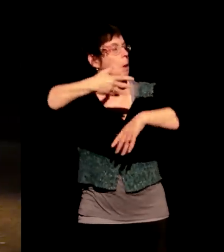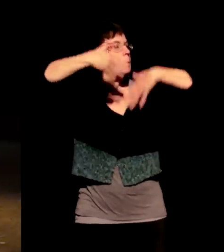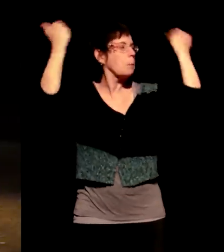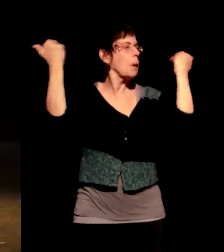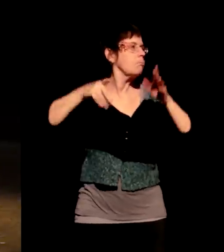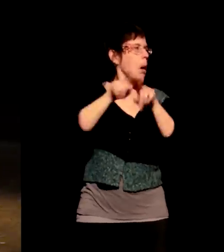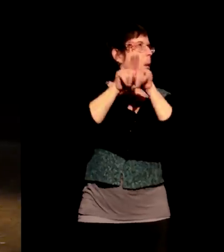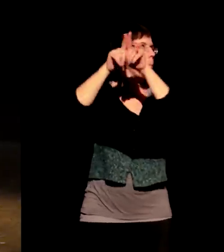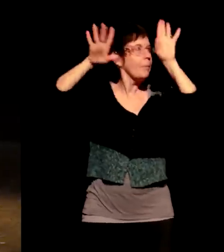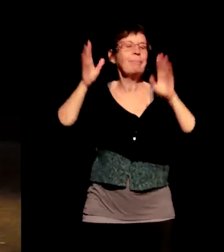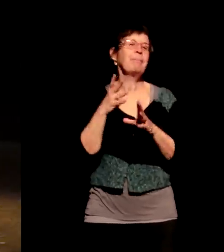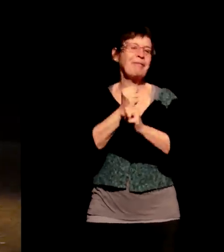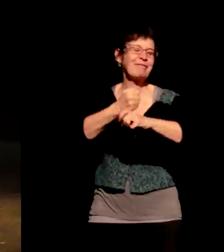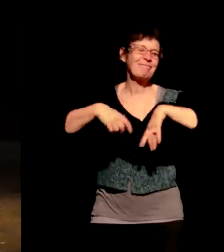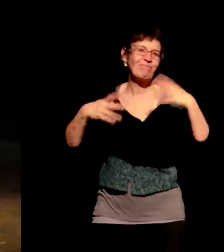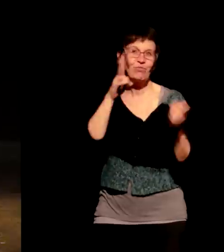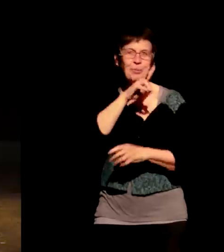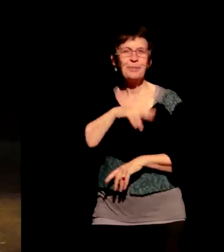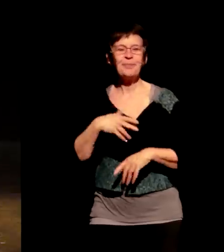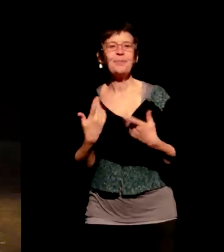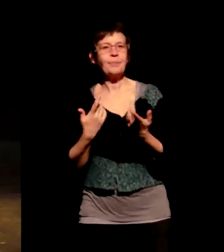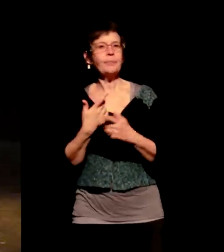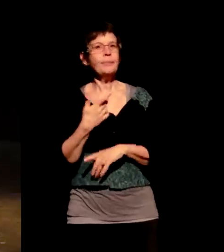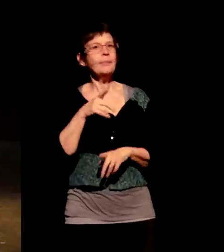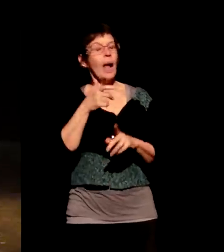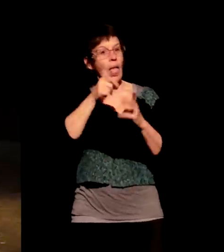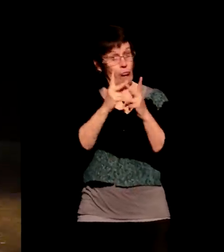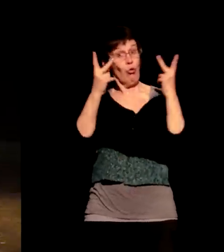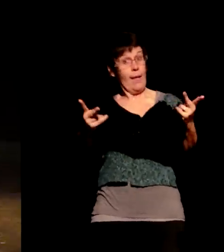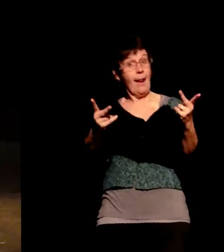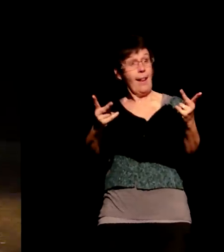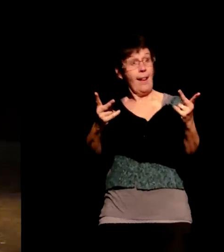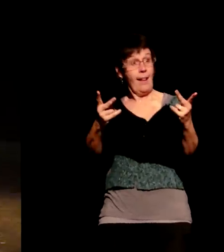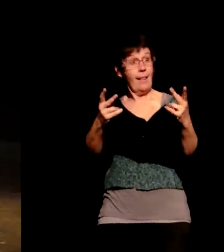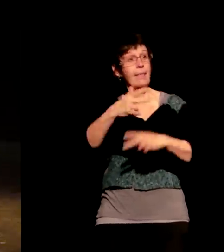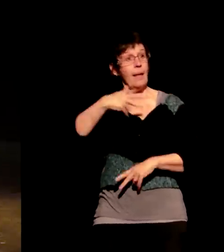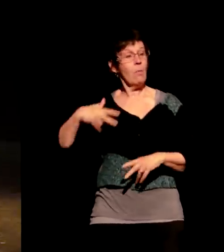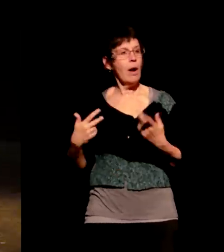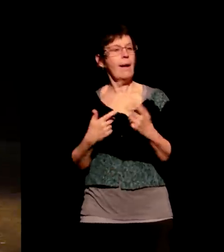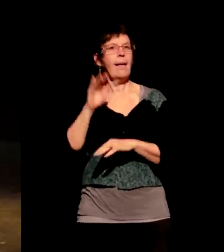Il y a des caricaturistes danois, enfin plutôt un journal danois qui fait un appel à ce que